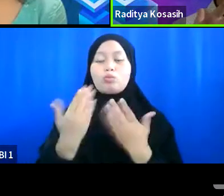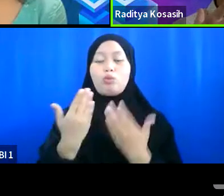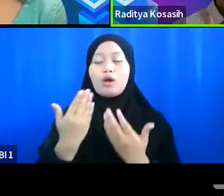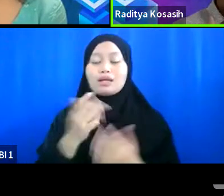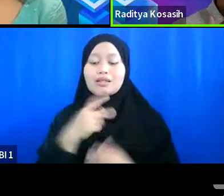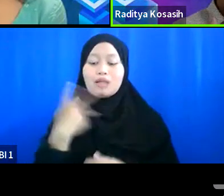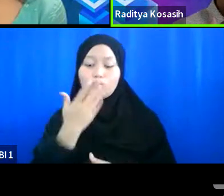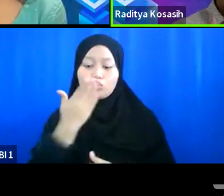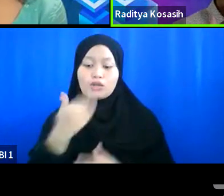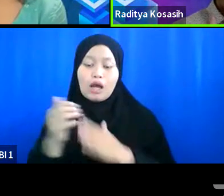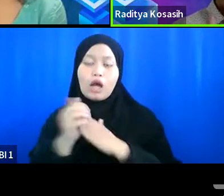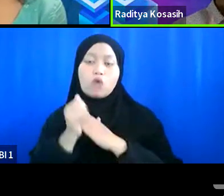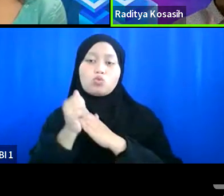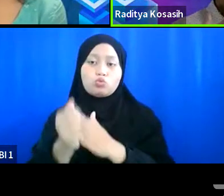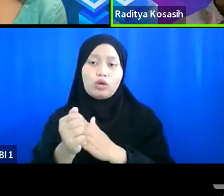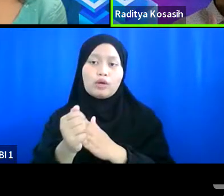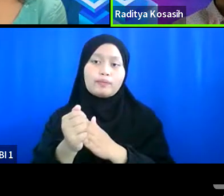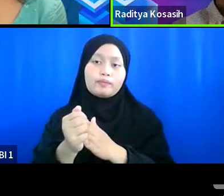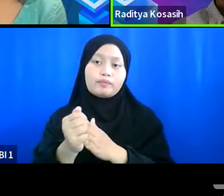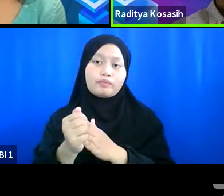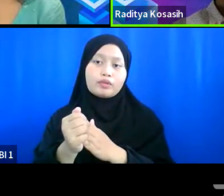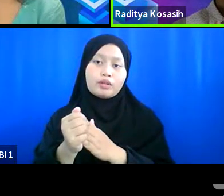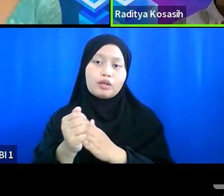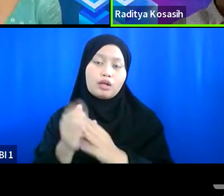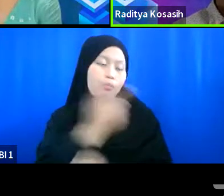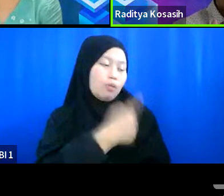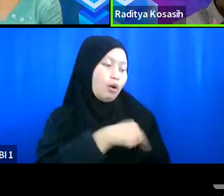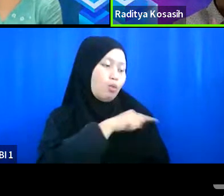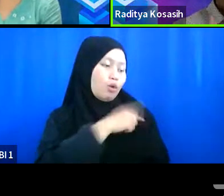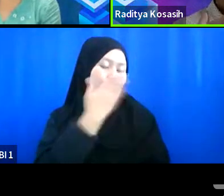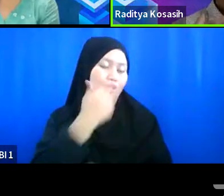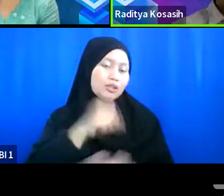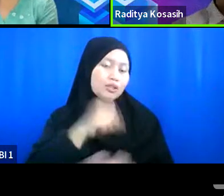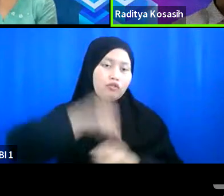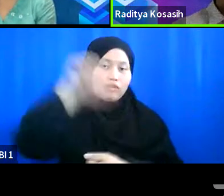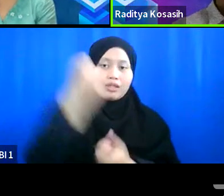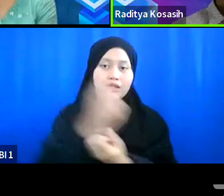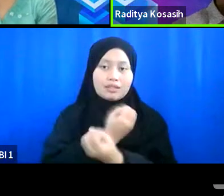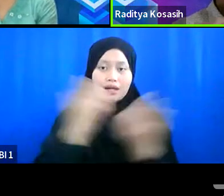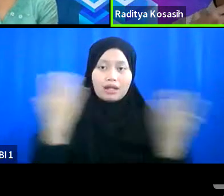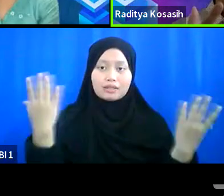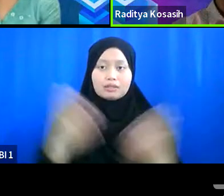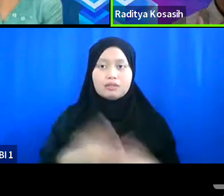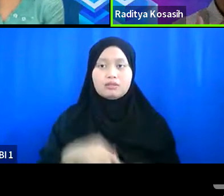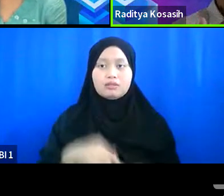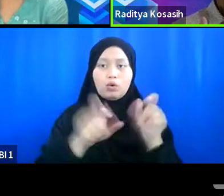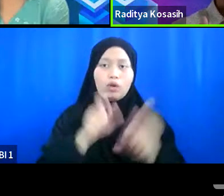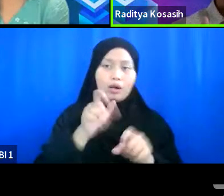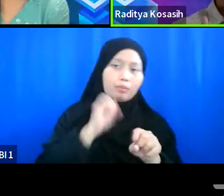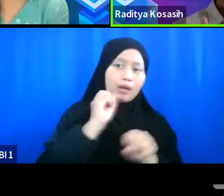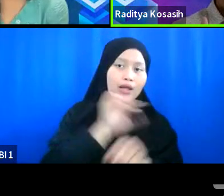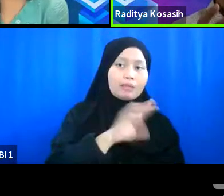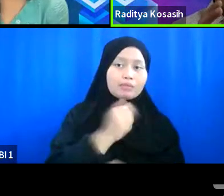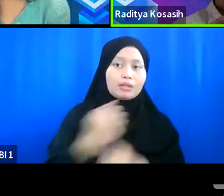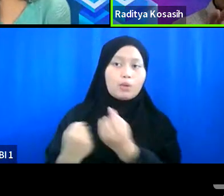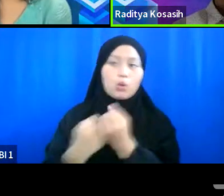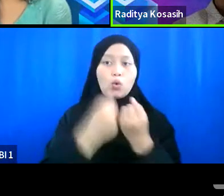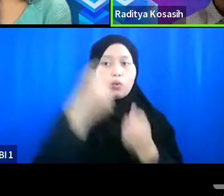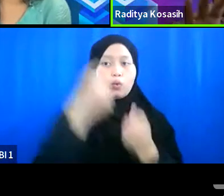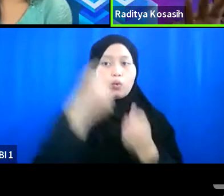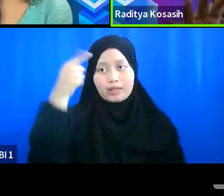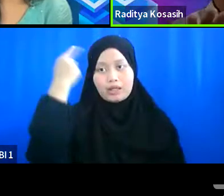standar kompetensi untuk memiliki sertifikasi yang jelas sehingga nanti para praktisi ini pada akhirnya bisa mendukung pemerintah juga